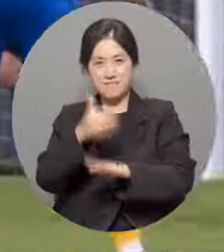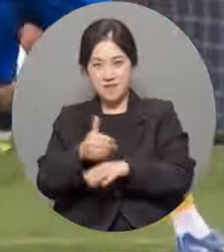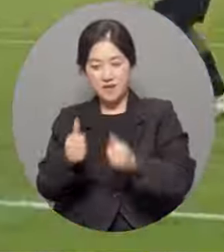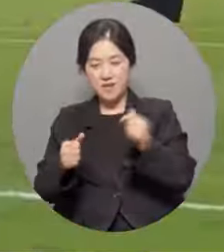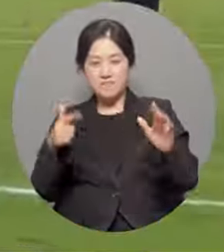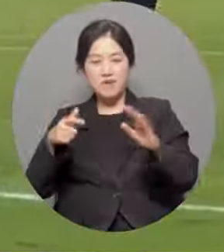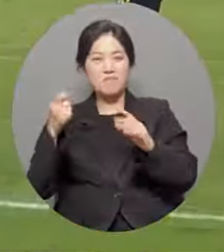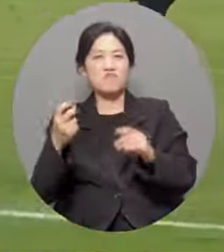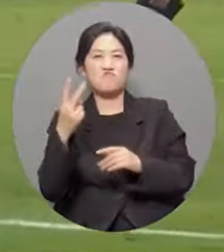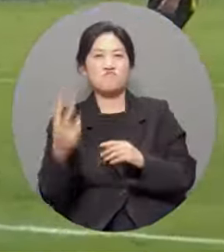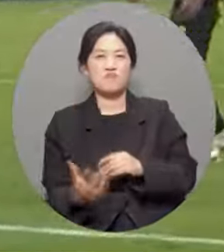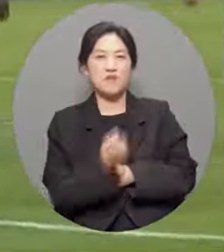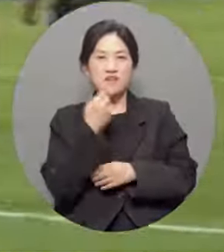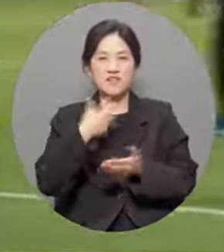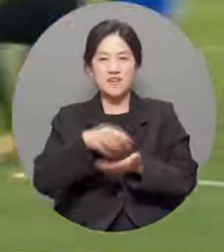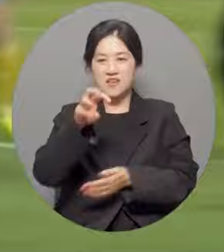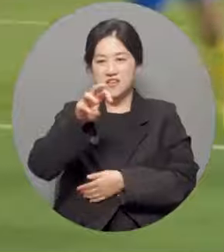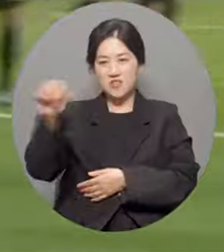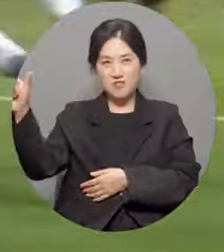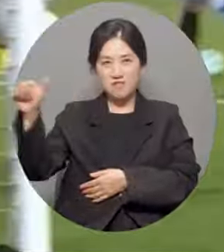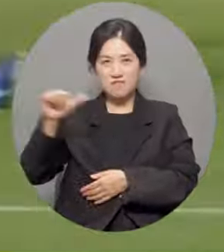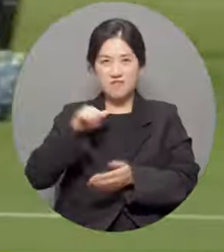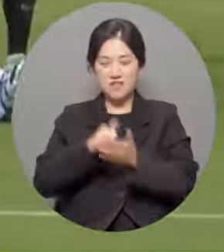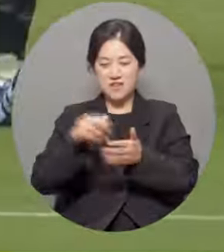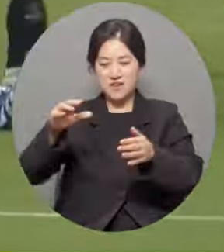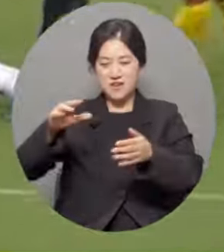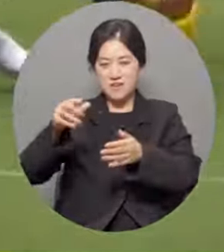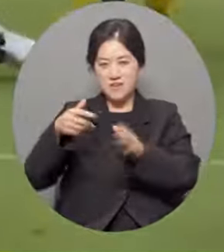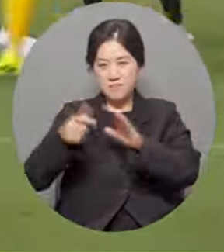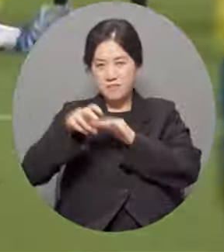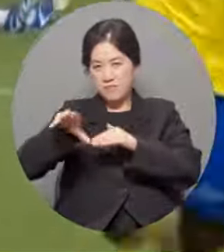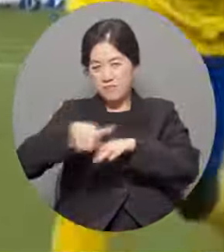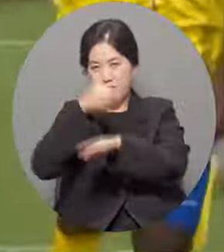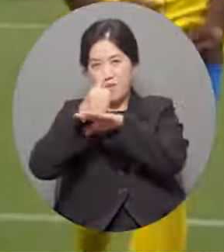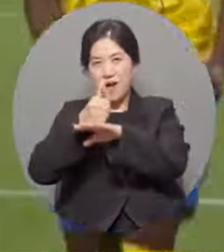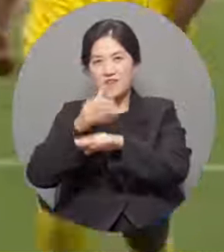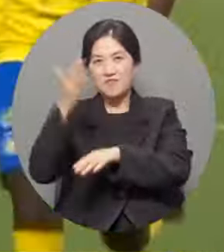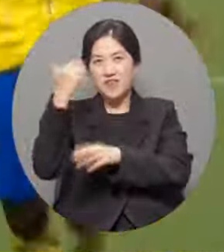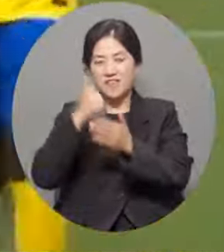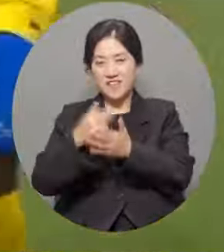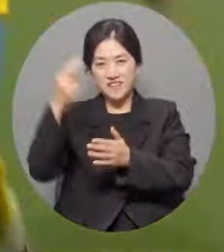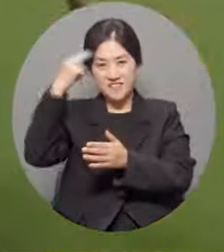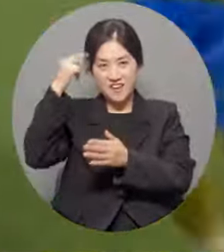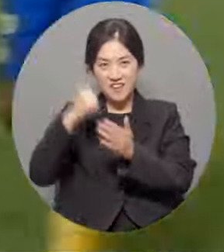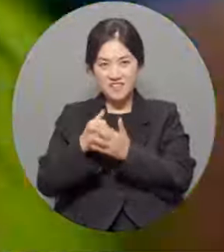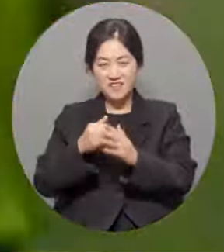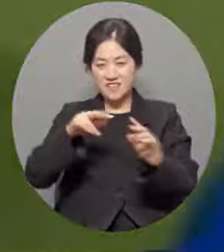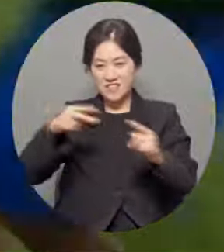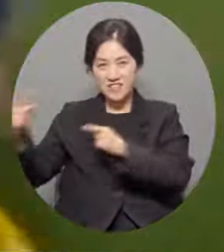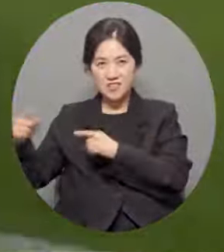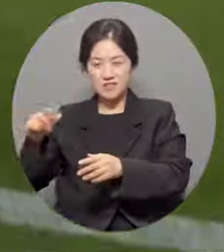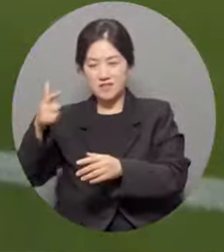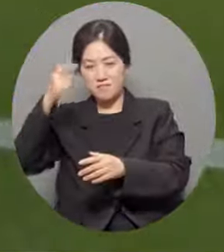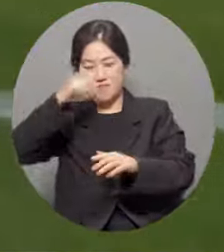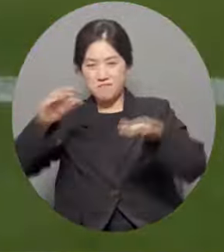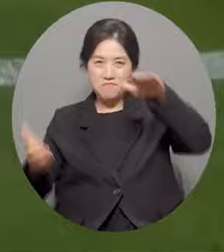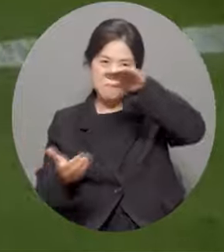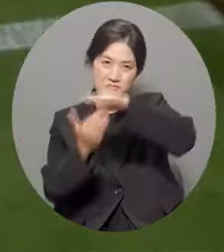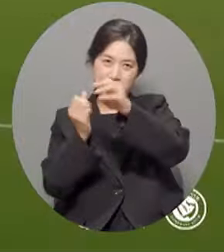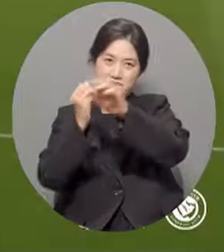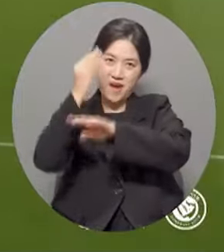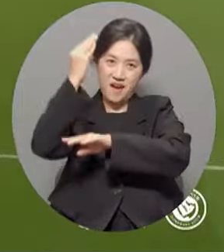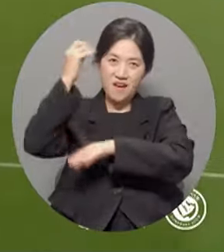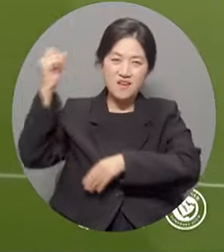골을 추가해 35골로 압도적 득점왕에 오른 호날두. 사우디리그 한 시즌 최다골 기록을 갈아치운 건